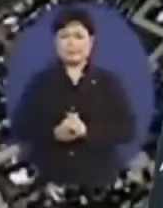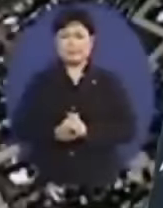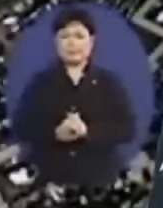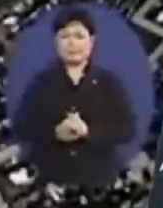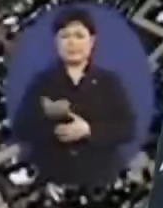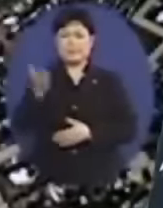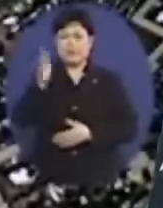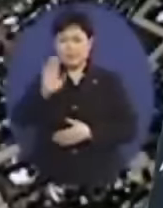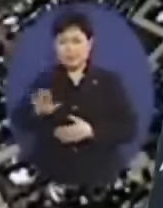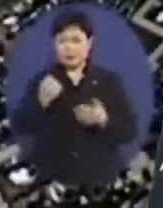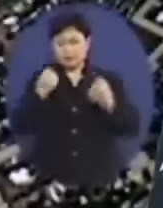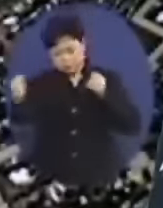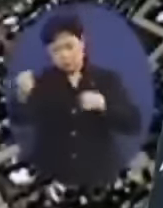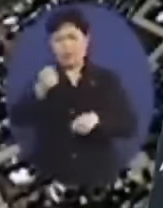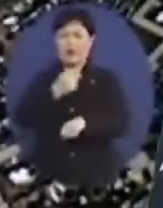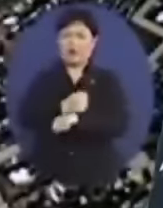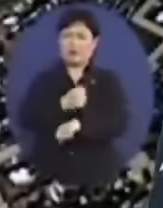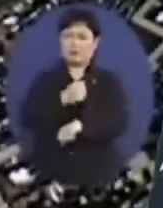그러함에도